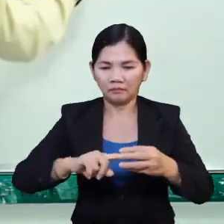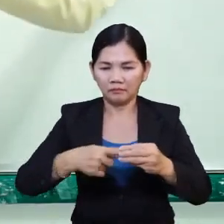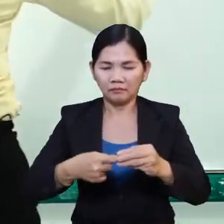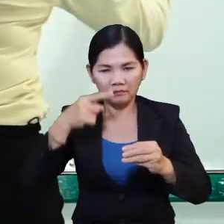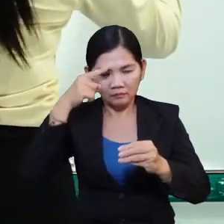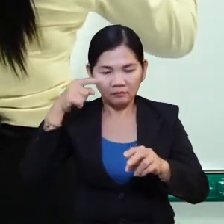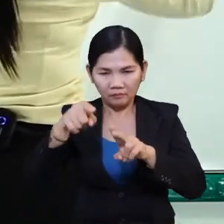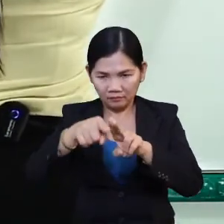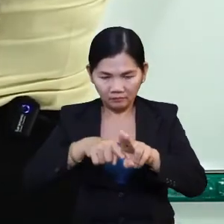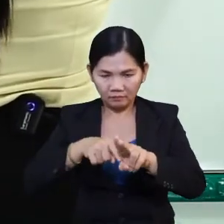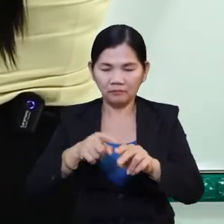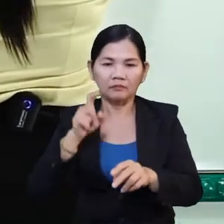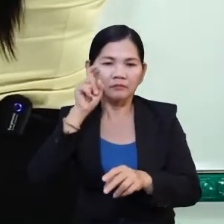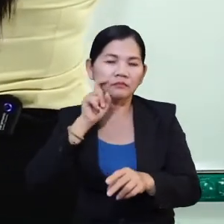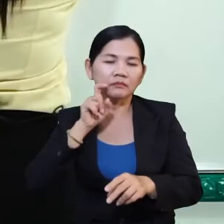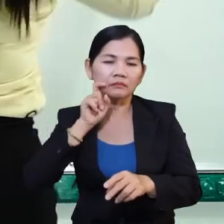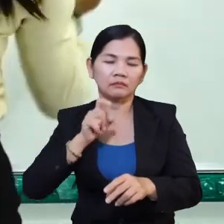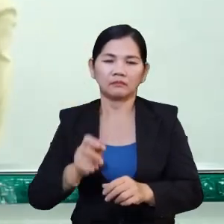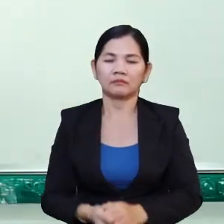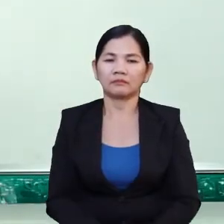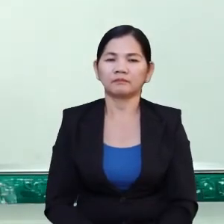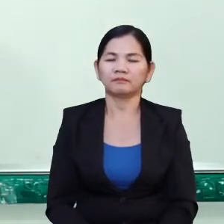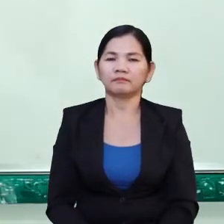ជាប់លោបមកកូន